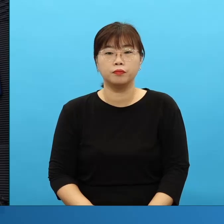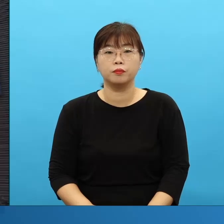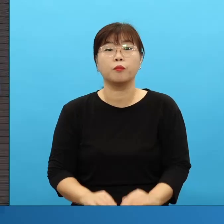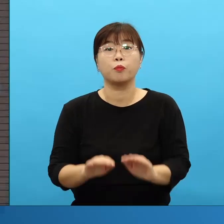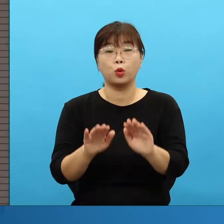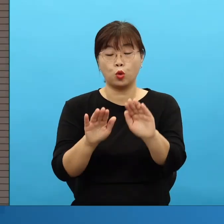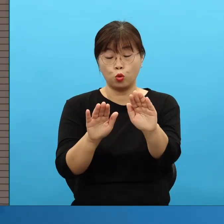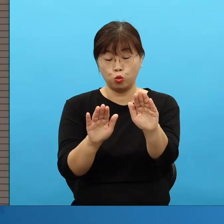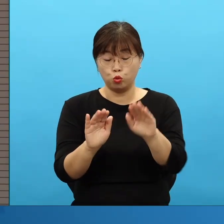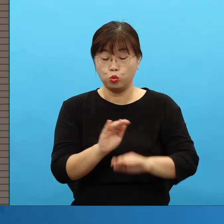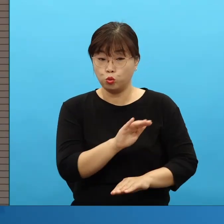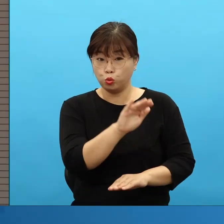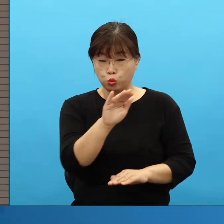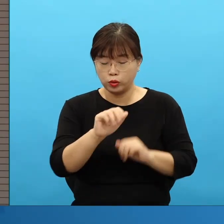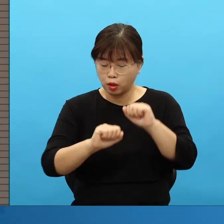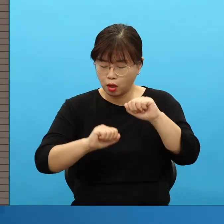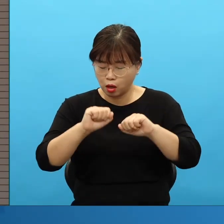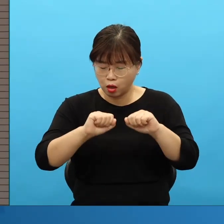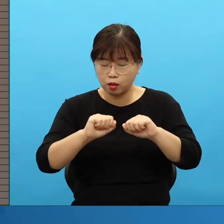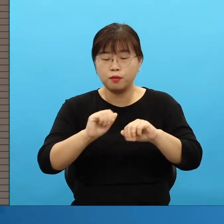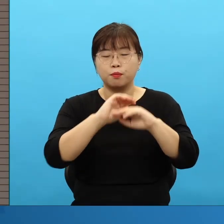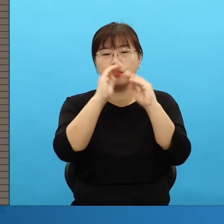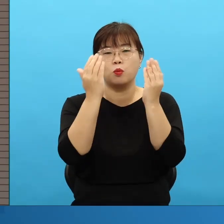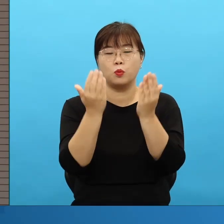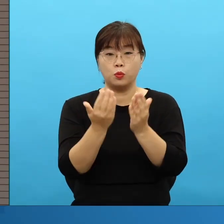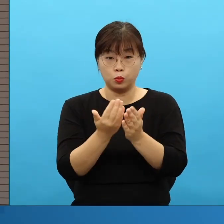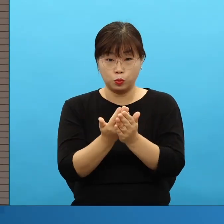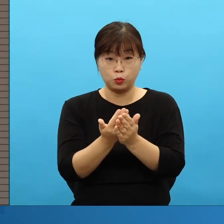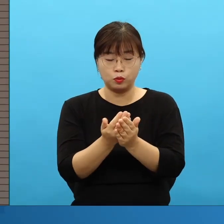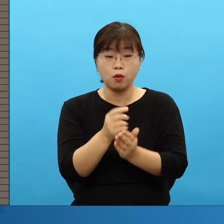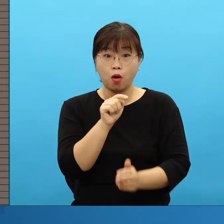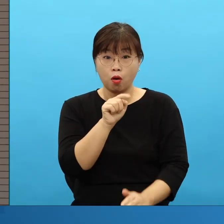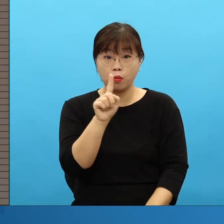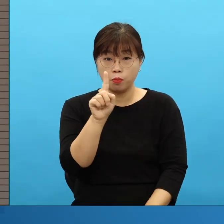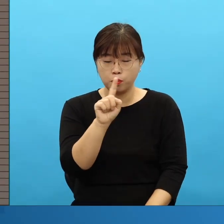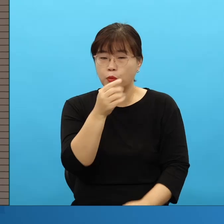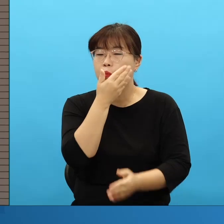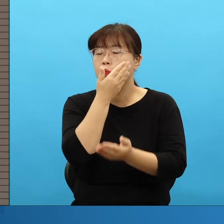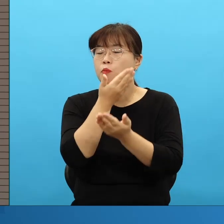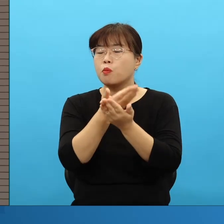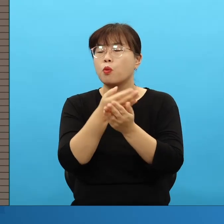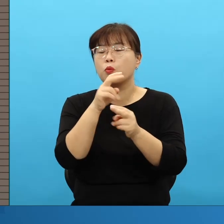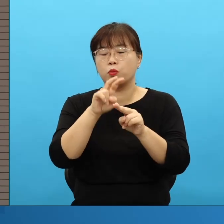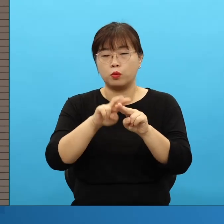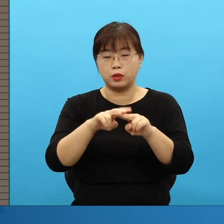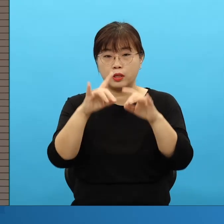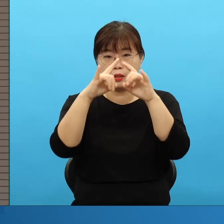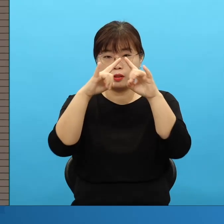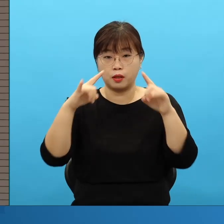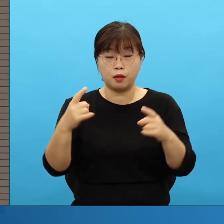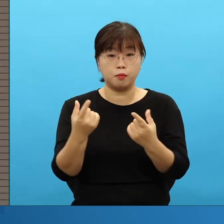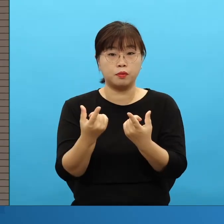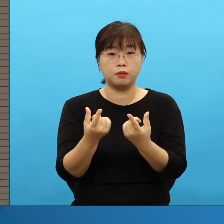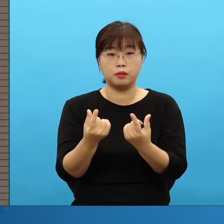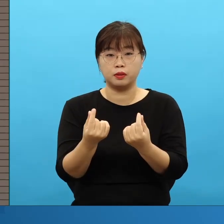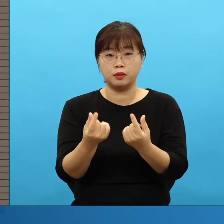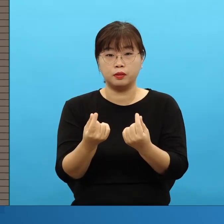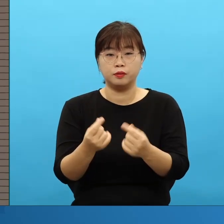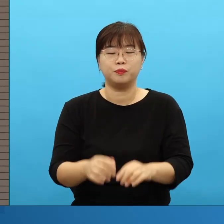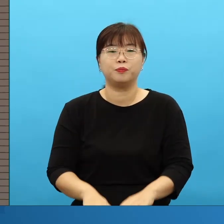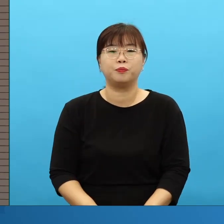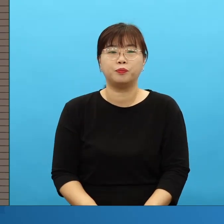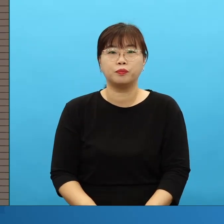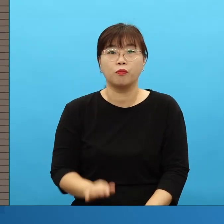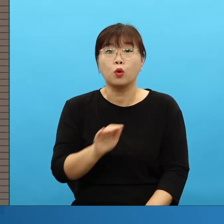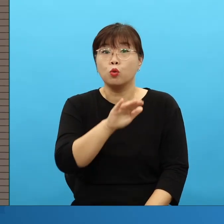우리가 걷는 모든 길은 보좌의 캠프라고 하셨습니다. 우리의 여정은 주와 같이 길 가는